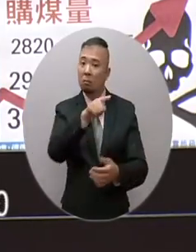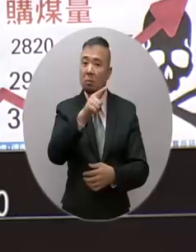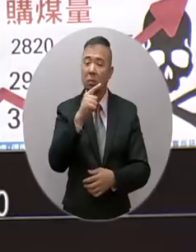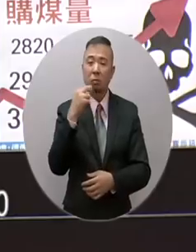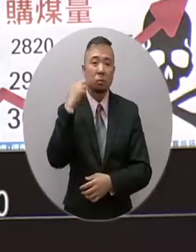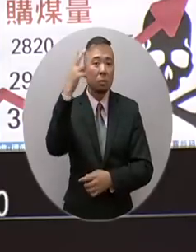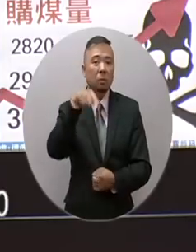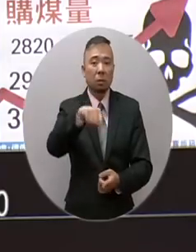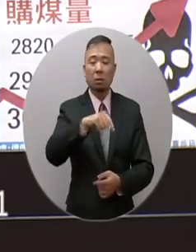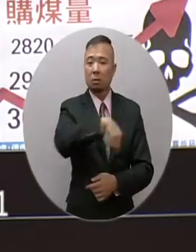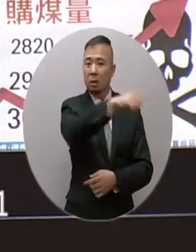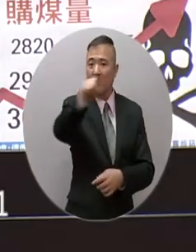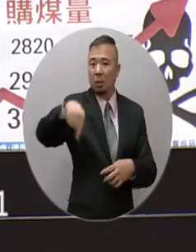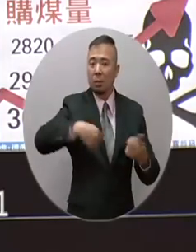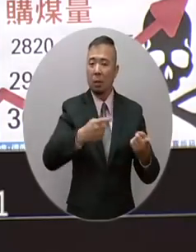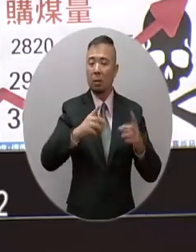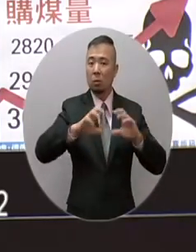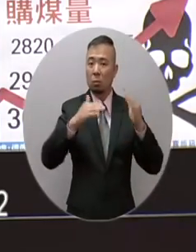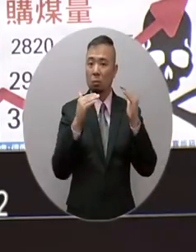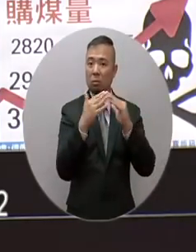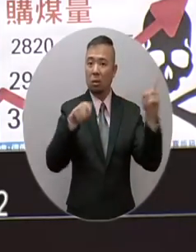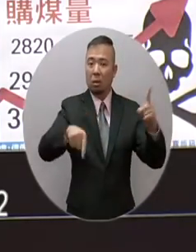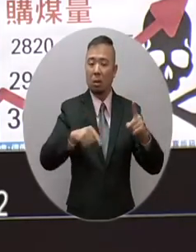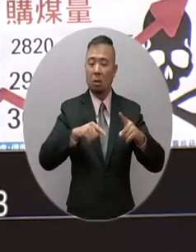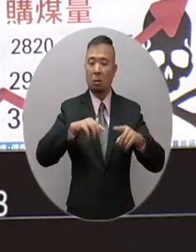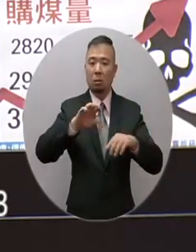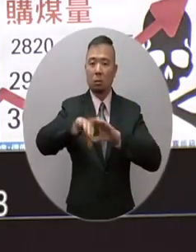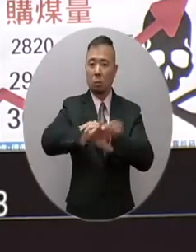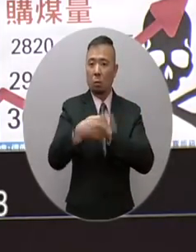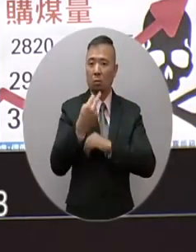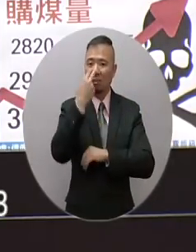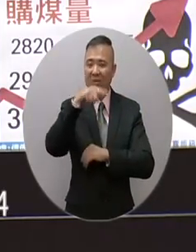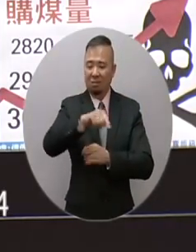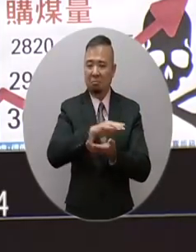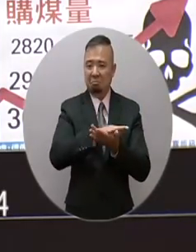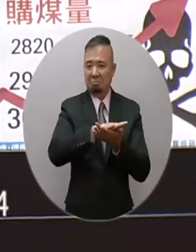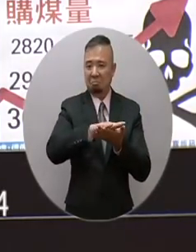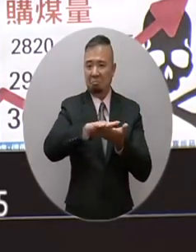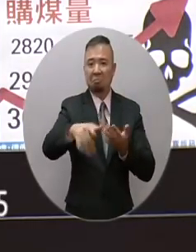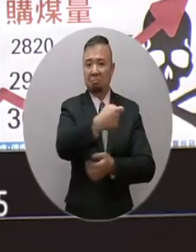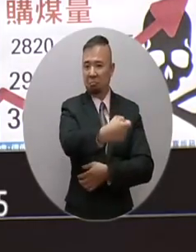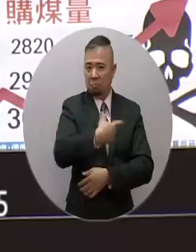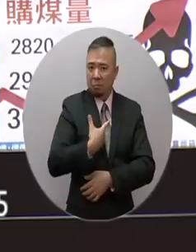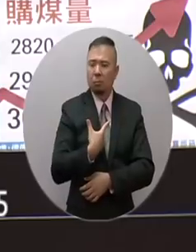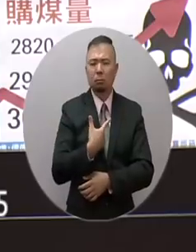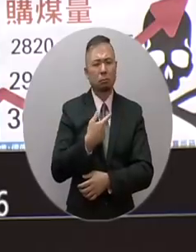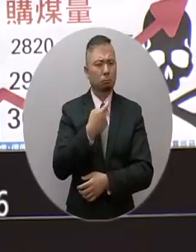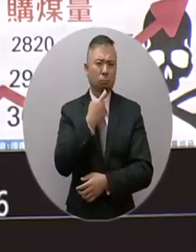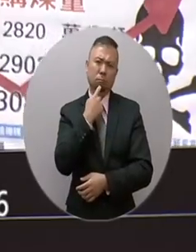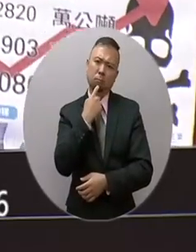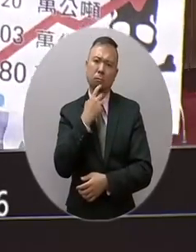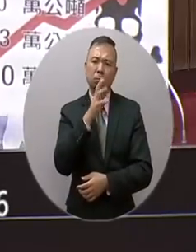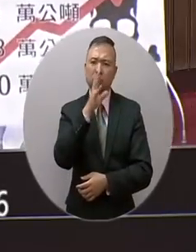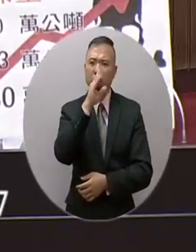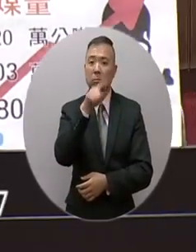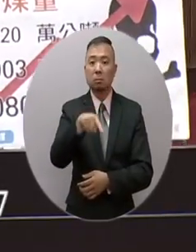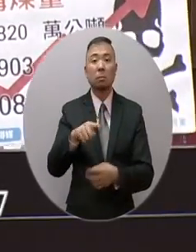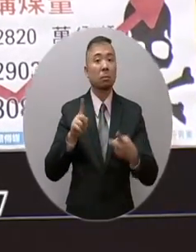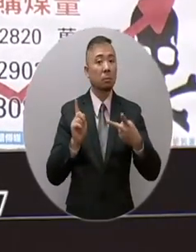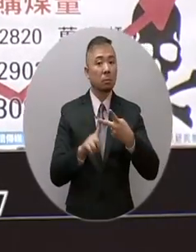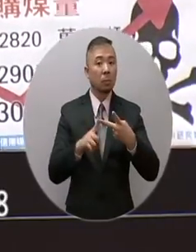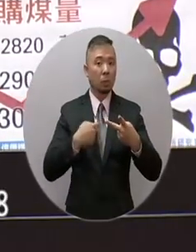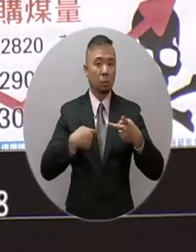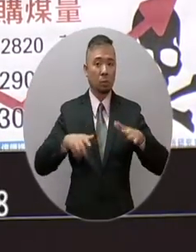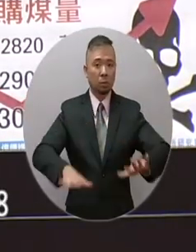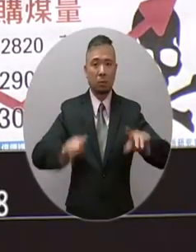来的国家，它的空气品质相对是比我们好的，这是第一个疑点。第二个就是说，我们现在我手上这个板子